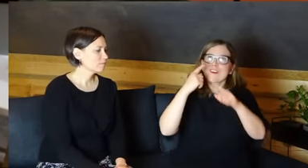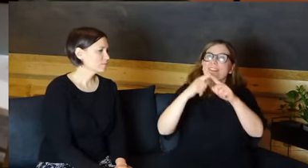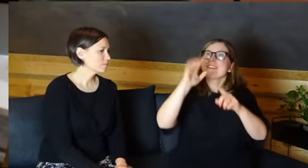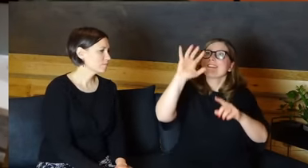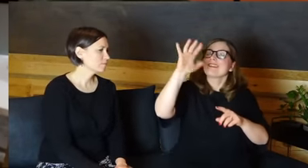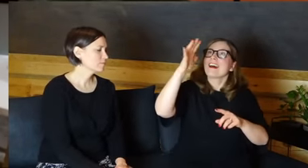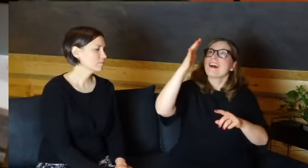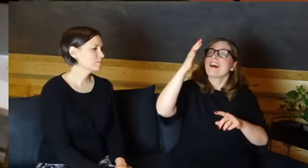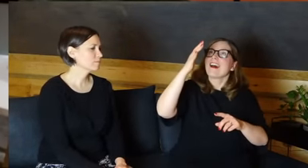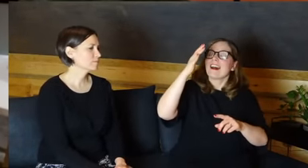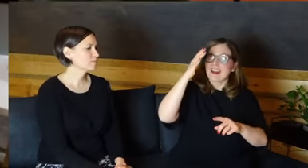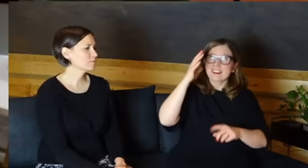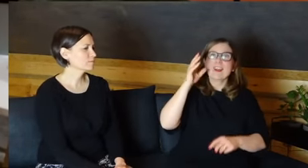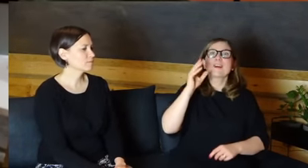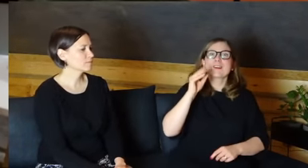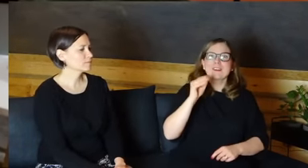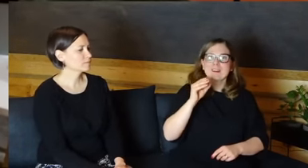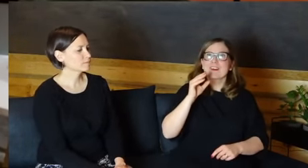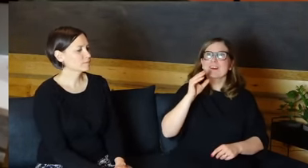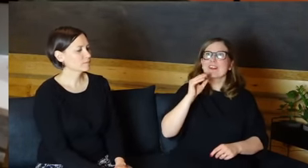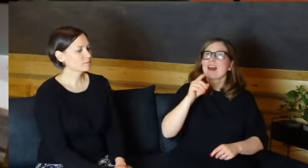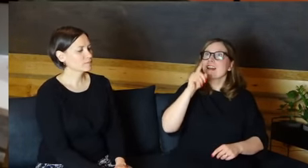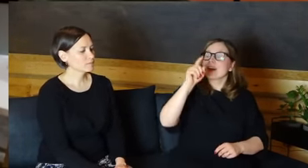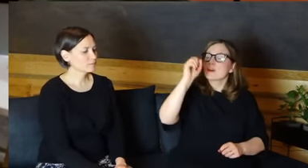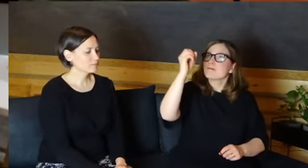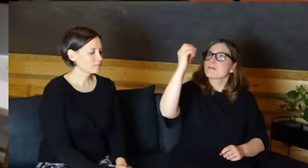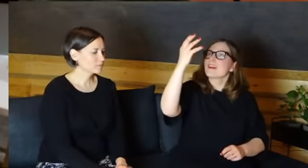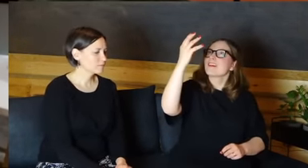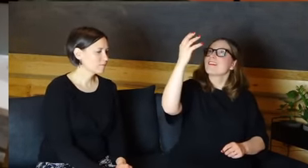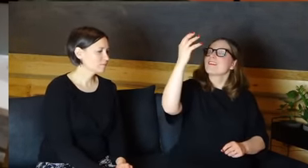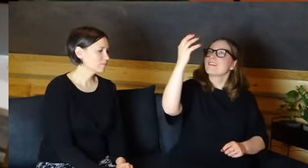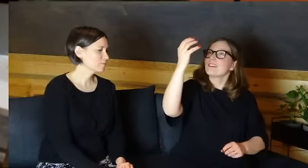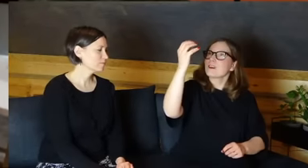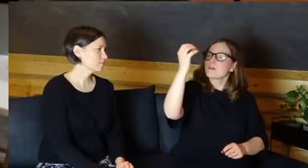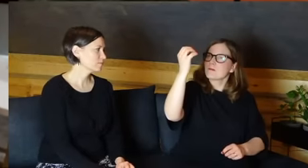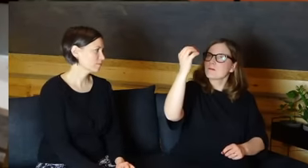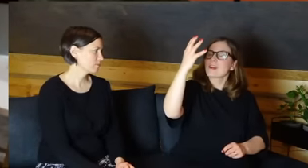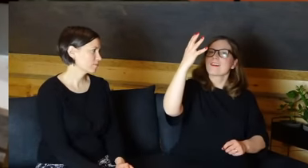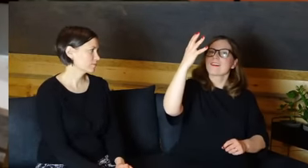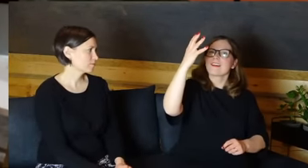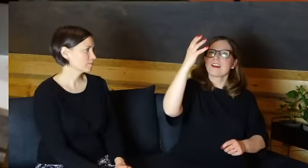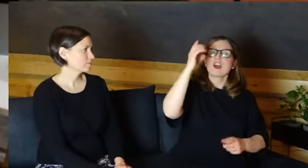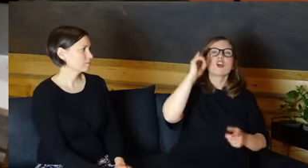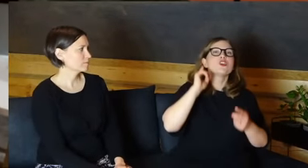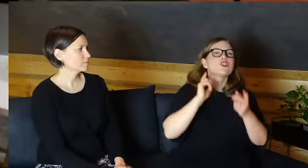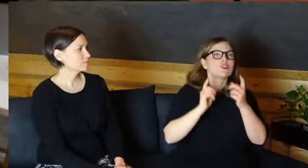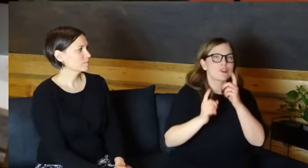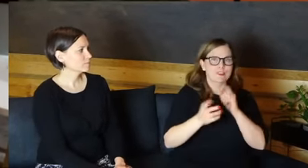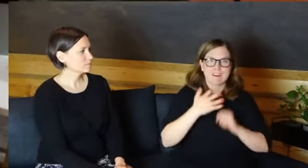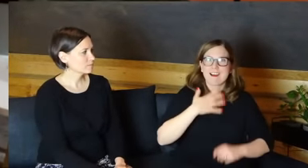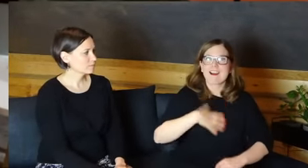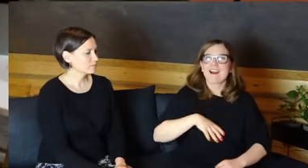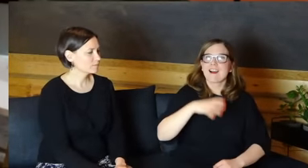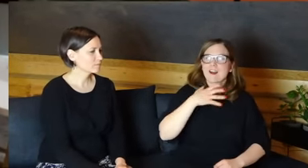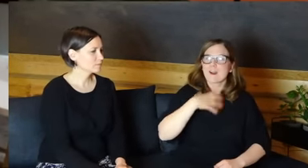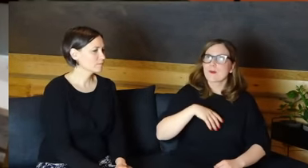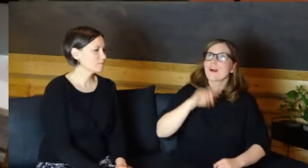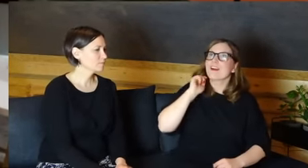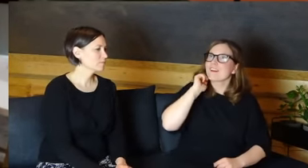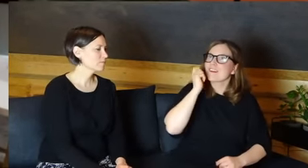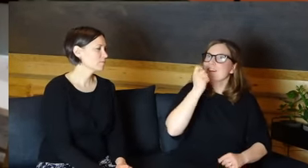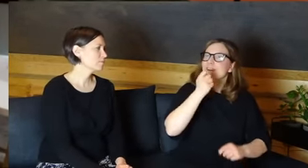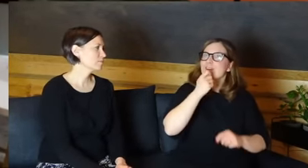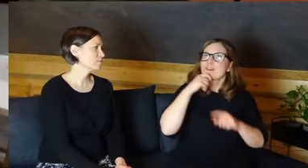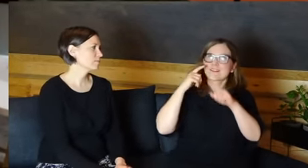Se syttyy niille, jotka sen vain nähdä haluaa, ja